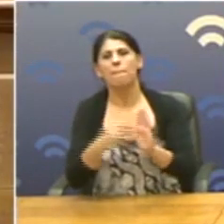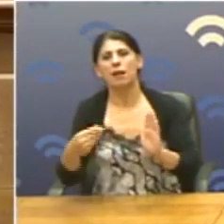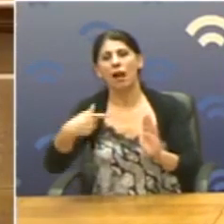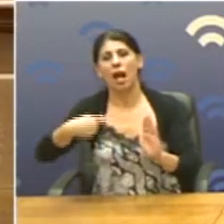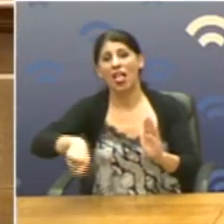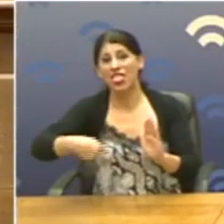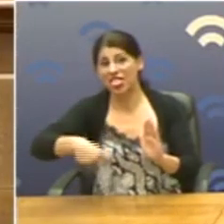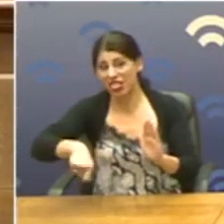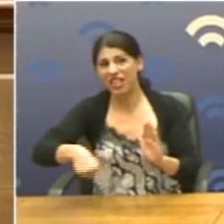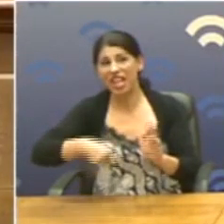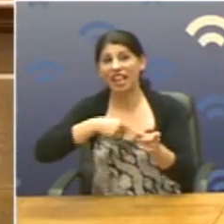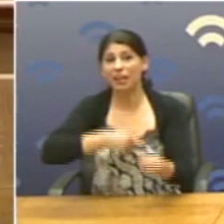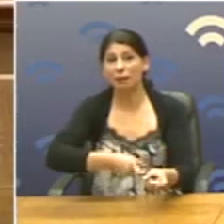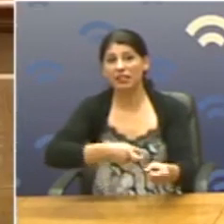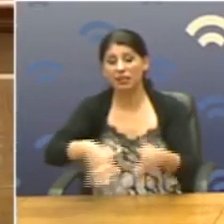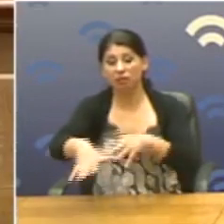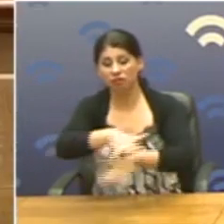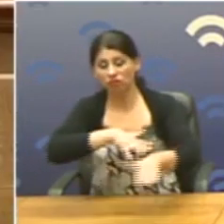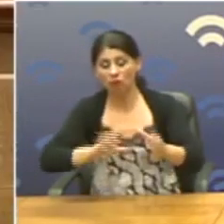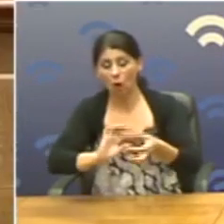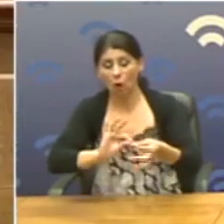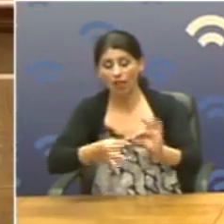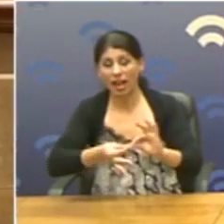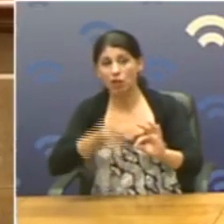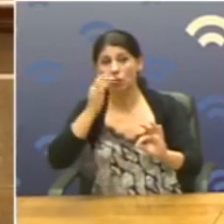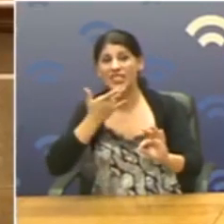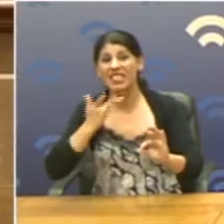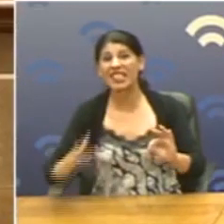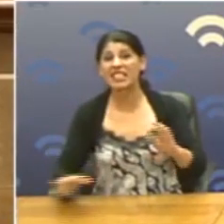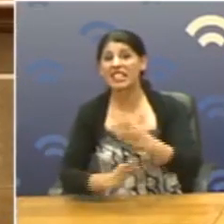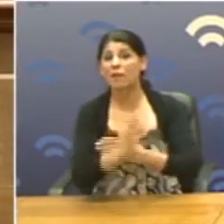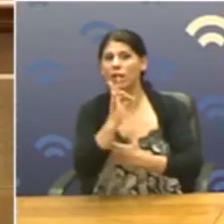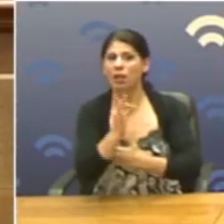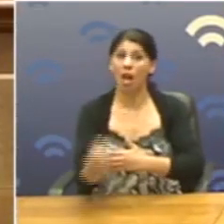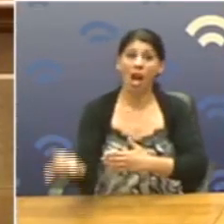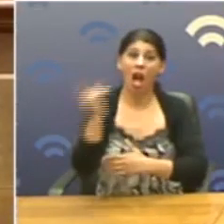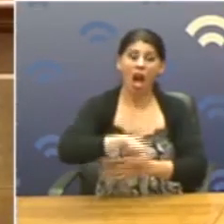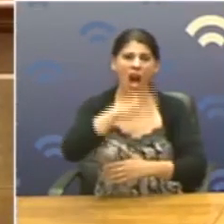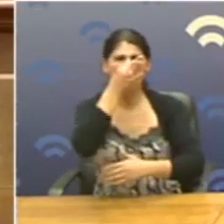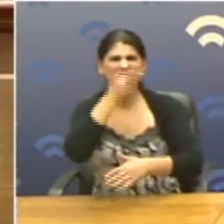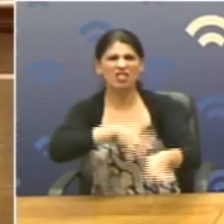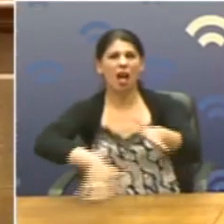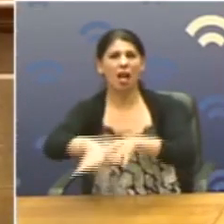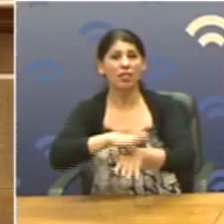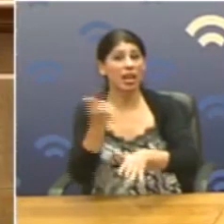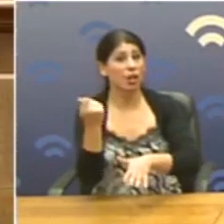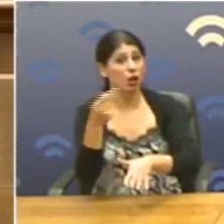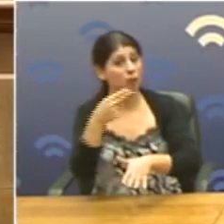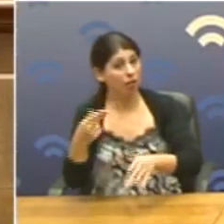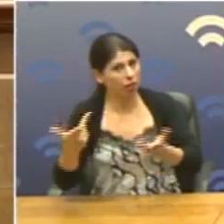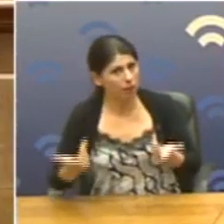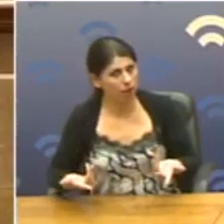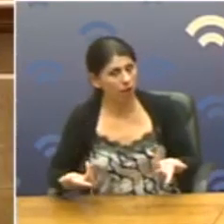της ναζιστικής εγκληματικής συμμορίας της Χρυσής Αυγής, διάφορα άλλα σκάνδαλα οικονομικής φύσης,